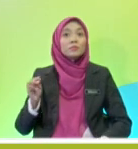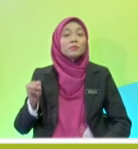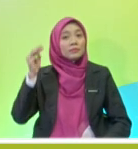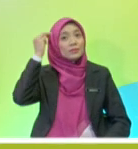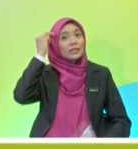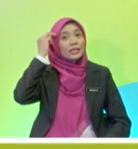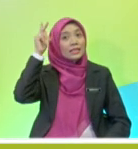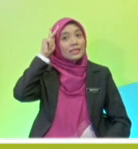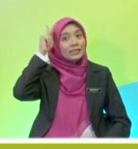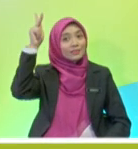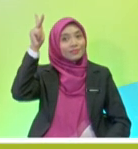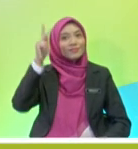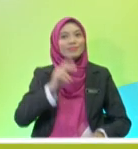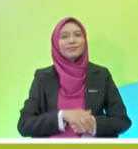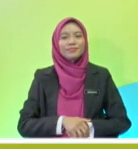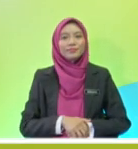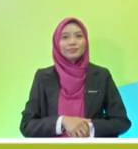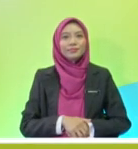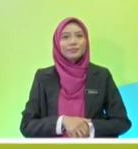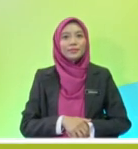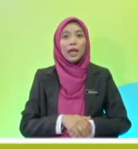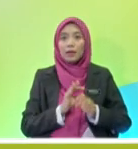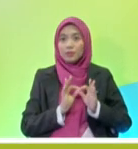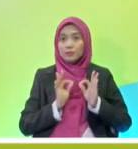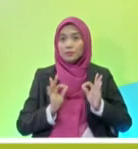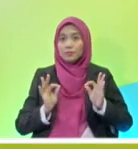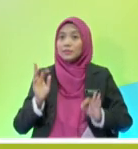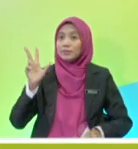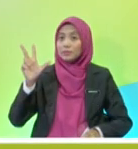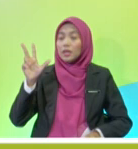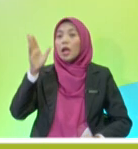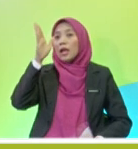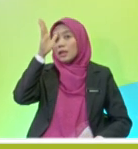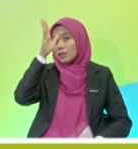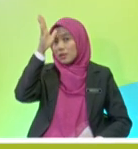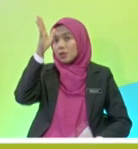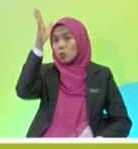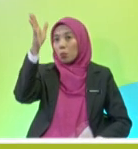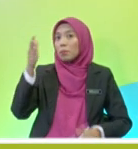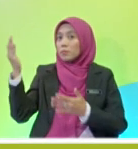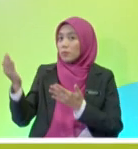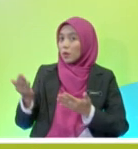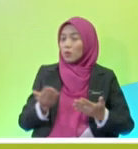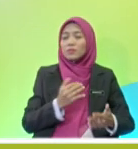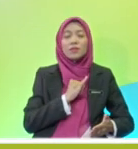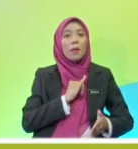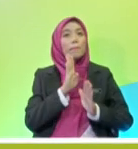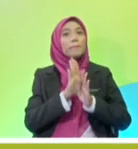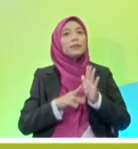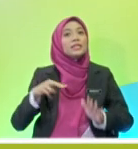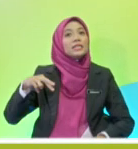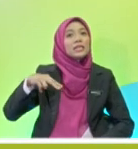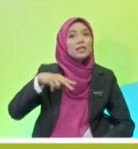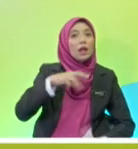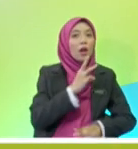ada Ayah itik Oke untuk yang ketiga Datuk membawa saya berjalan-jalan di sekitar kampung